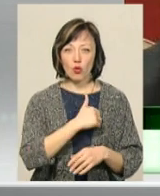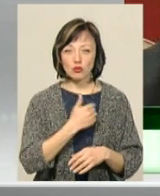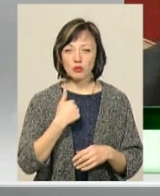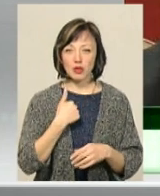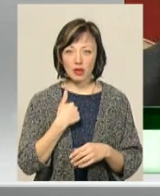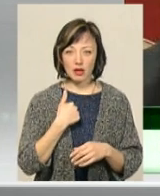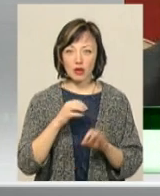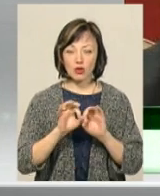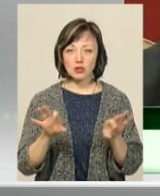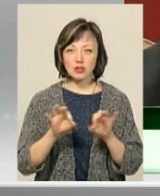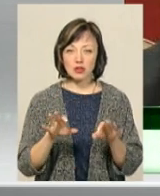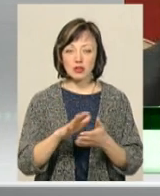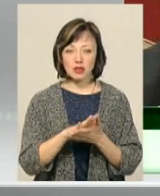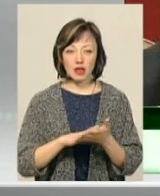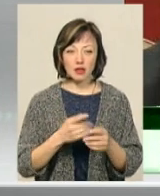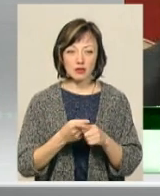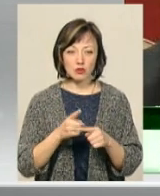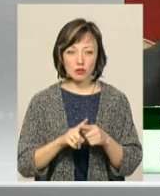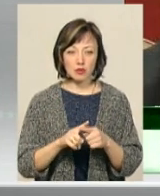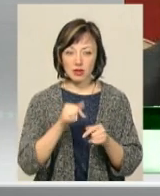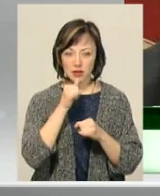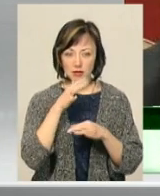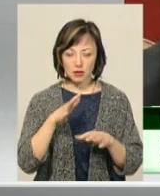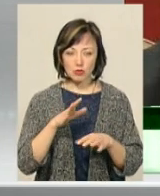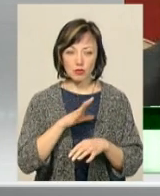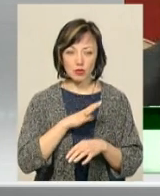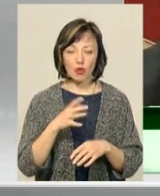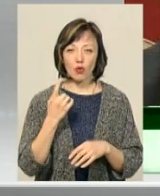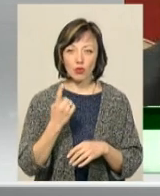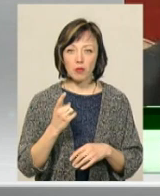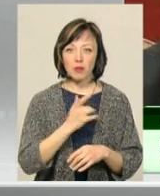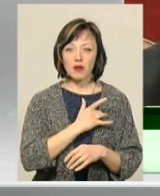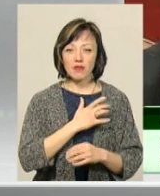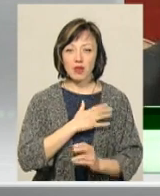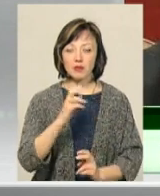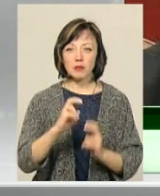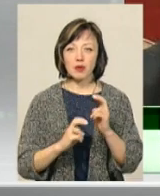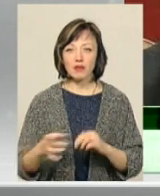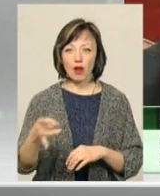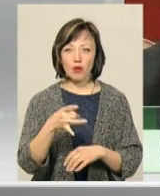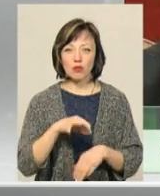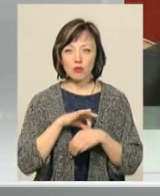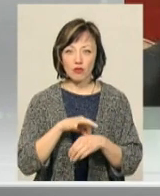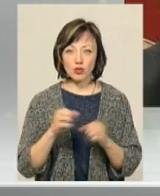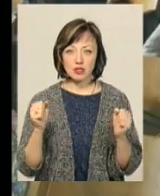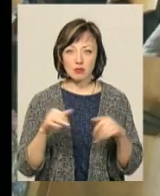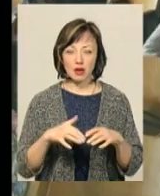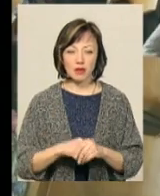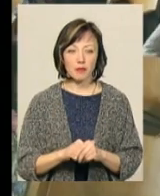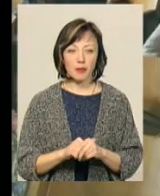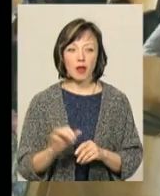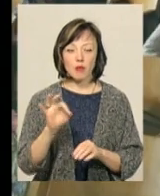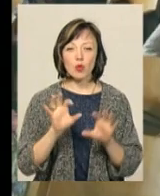кругом розказав, щоб я далі в цьому місці не зміг проводити. На одному із приватних підприємств в районі ми проводили зібрання. Що